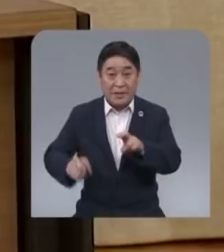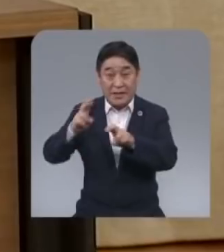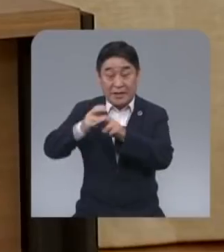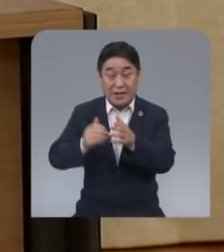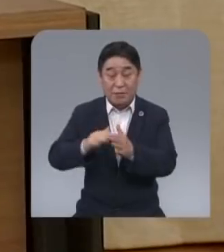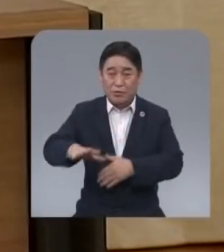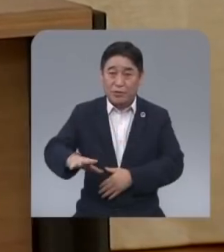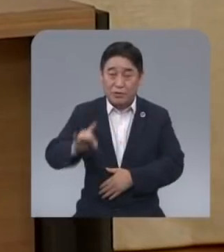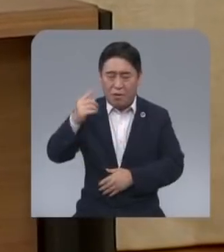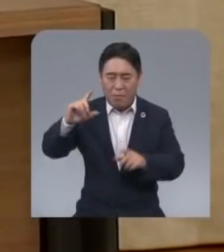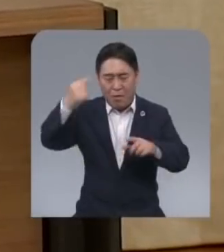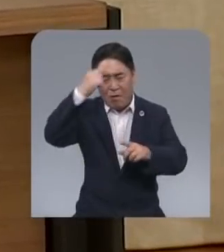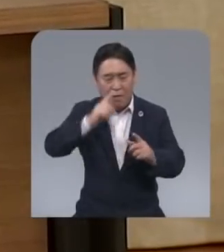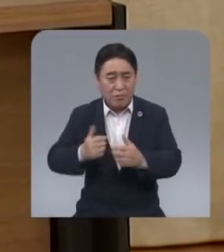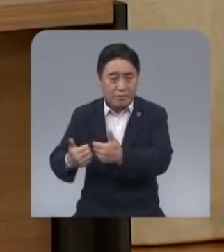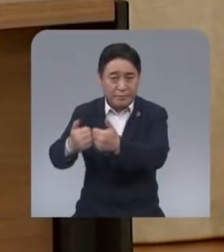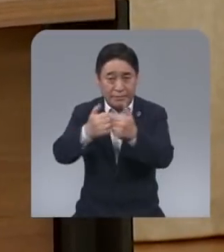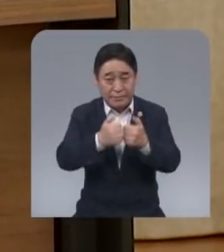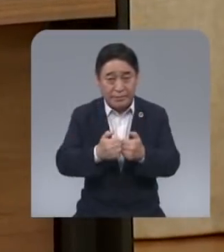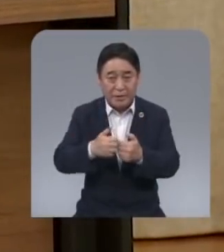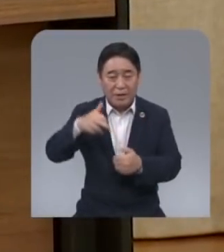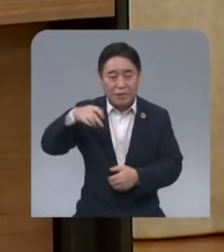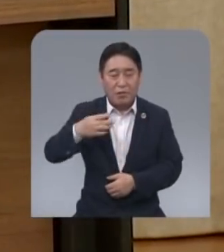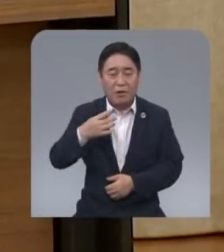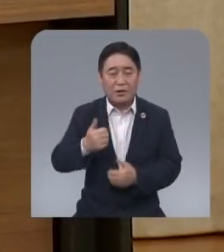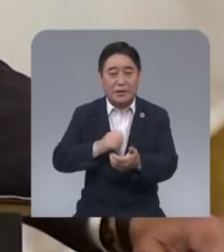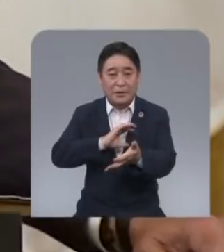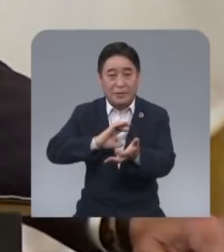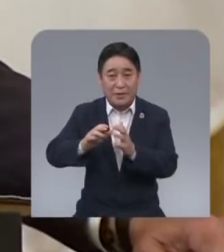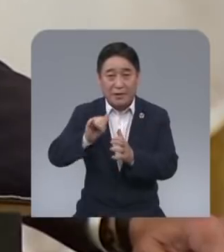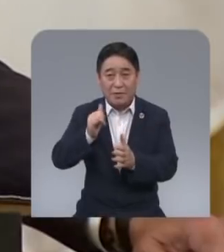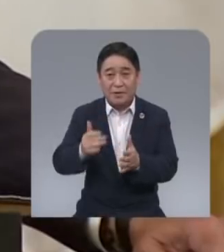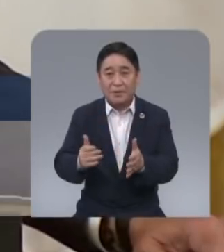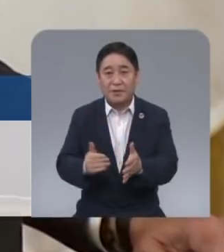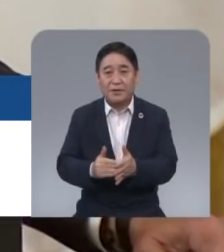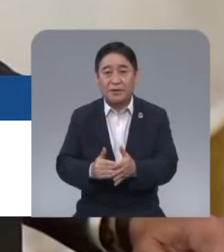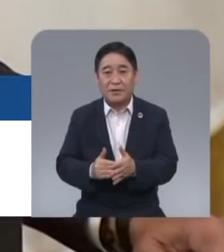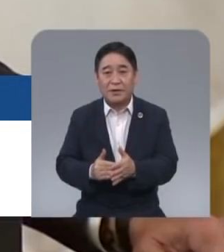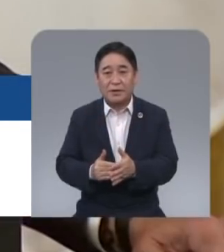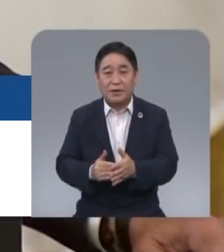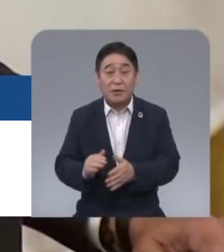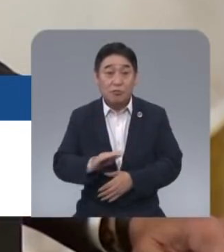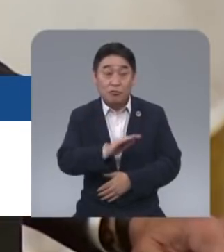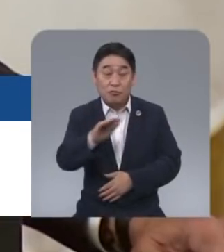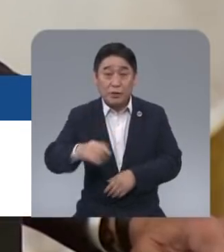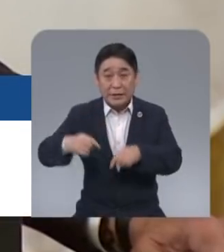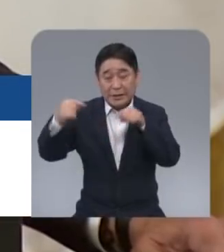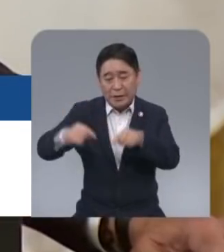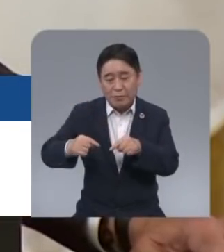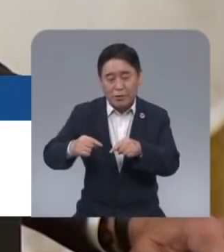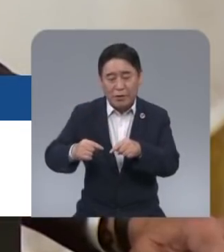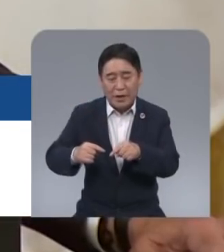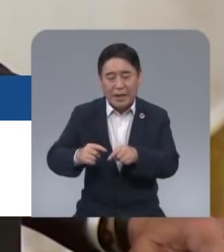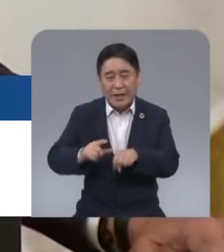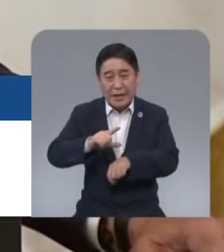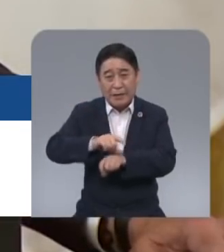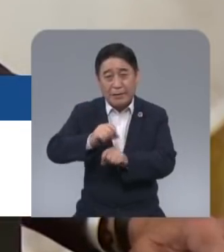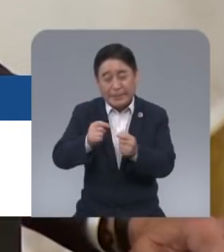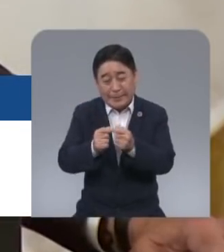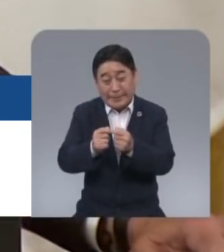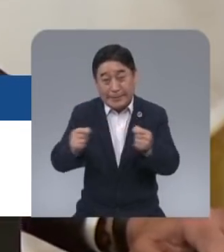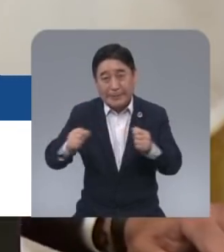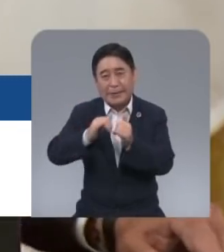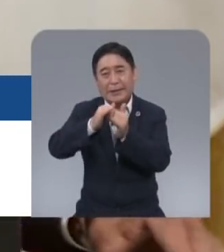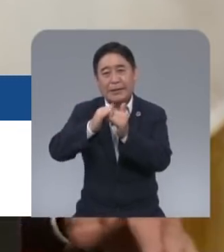이후 처음으로 얼굴을 맞댄 쿼드 회담입니다. We're four major democracies with a long history of